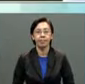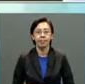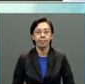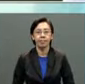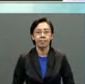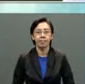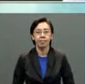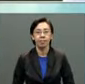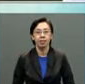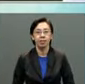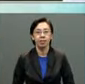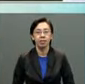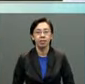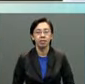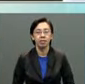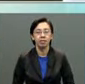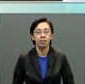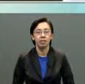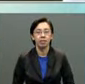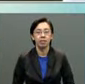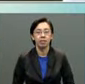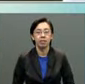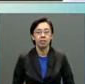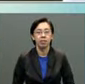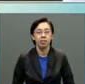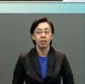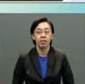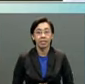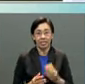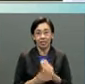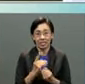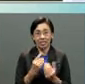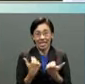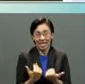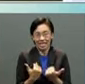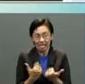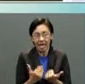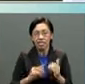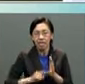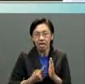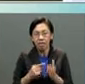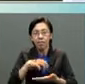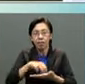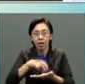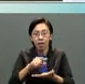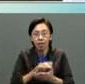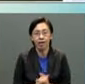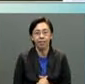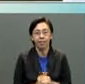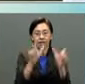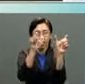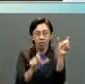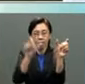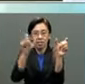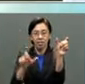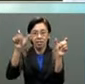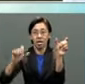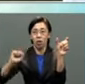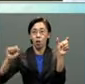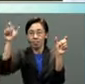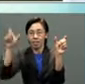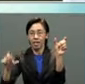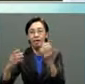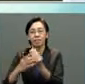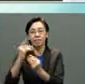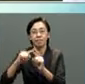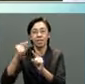ให้ความสำคัญเรื่องของปัจจัยเสี่ยงนะครับเราขึ้นต้นสัปดาห์ใหม่ในตอนนี้จะเป็นช่องสัปดาห์ที่18ขวามือสุดเนี่ยนะครับ